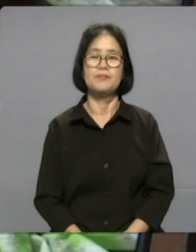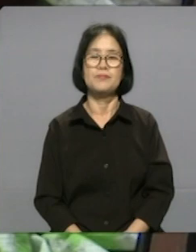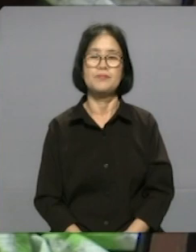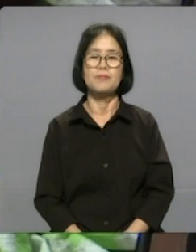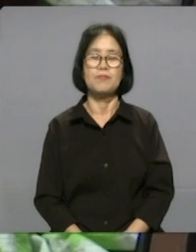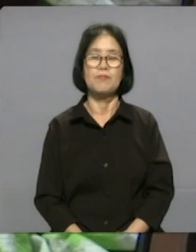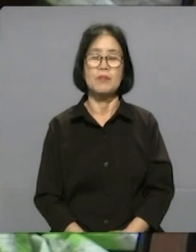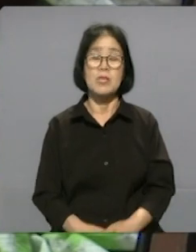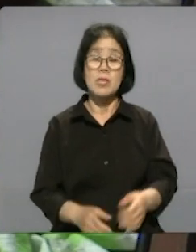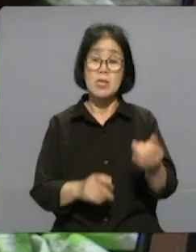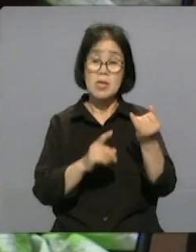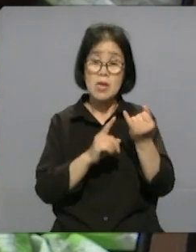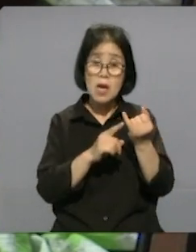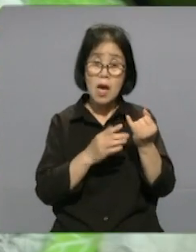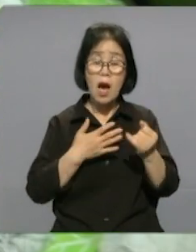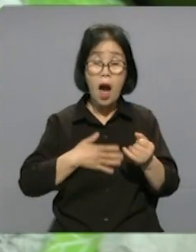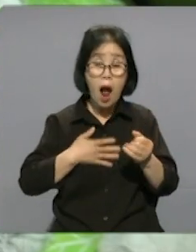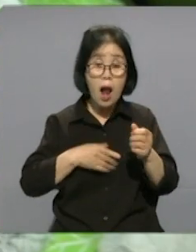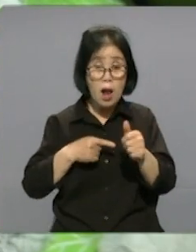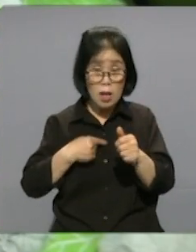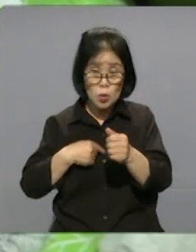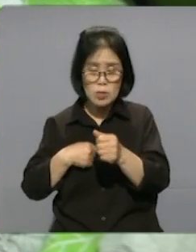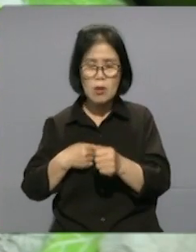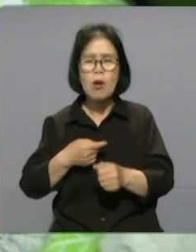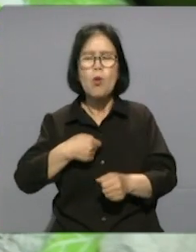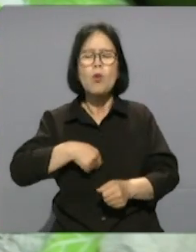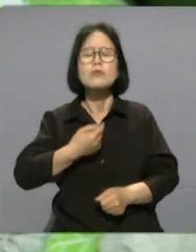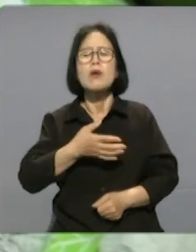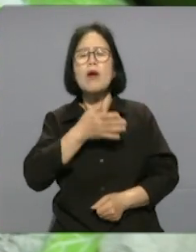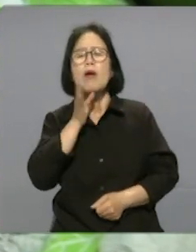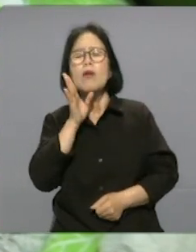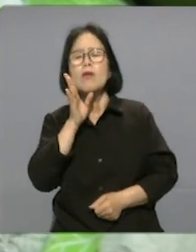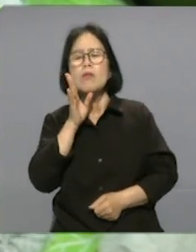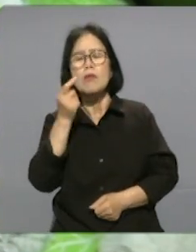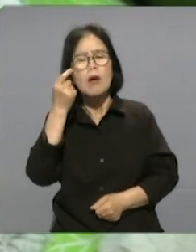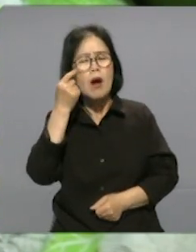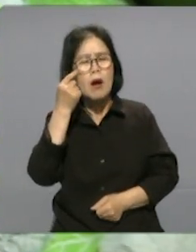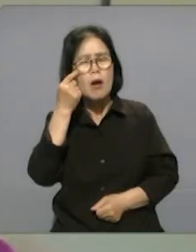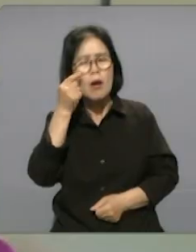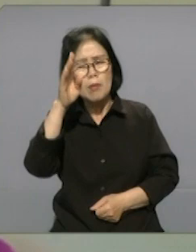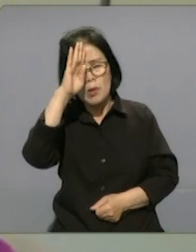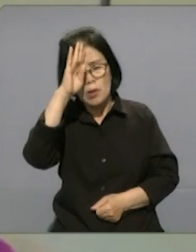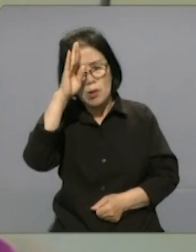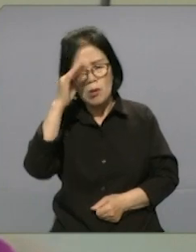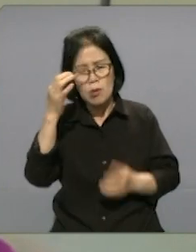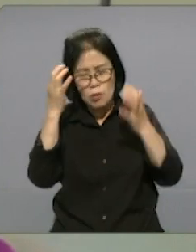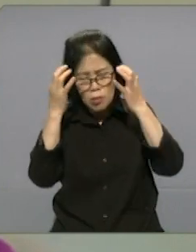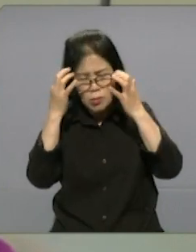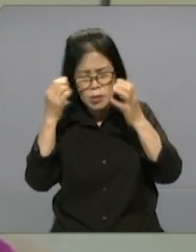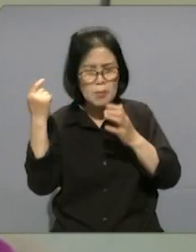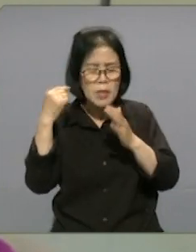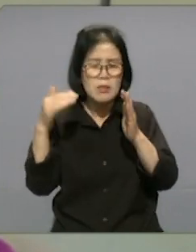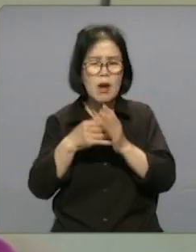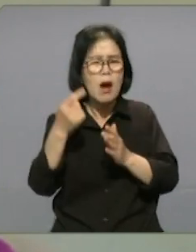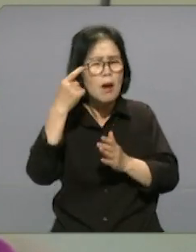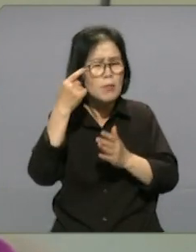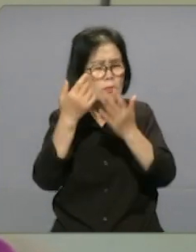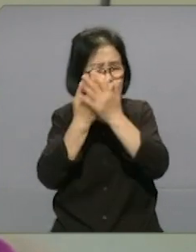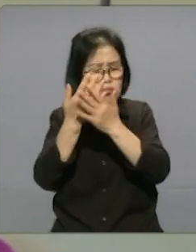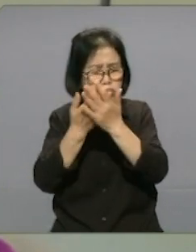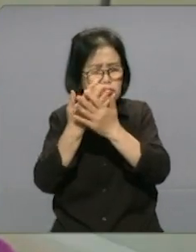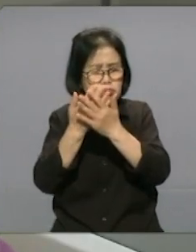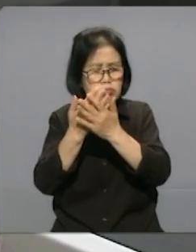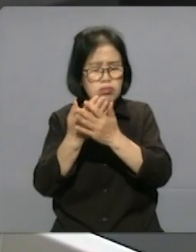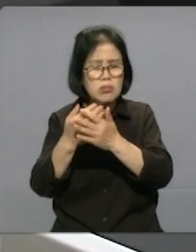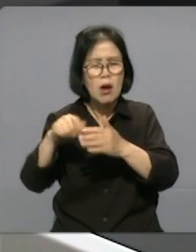김한나라 씨는 알고 지내던 홀몸 어르신이 백내장으로 고생한다는 얘기를 들었습니다 아 피자 람보여